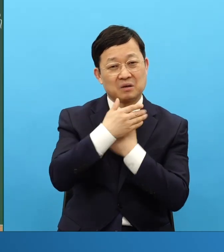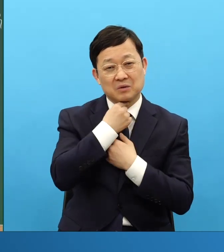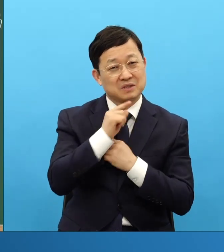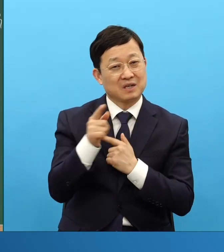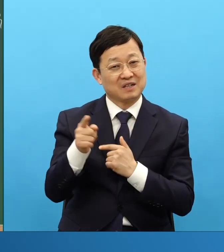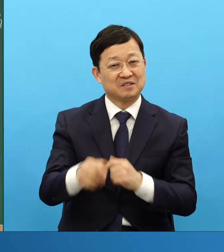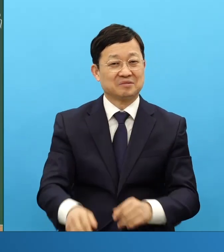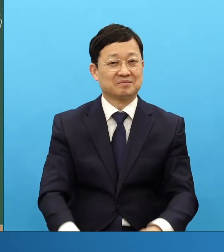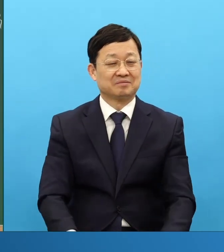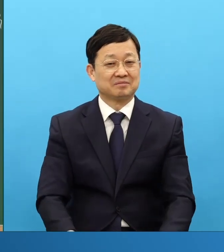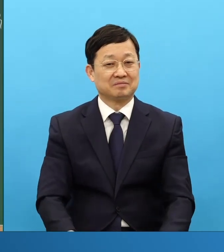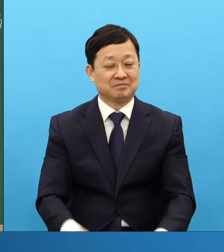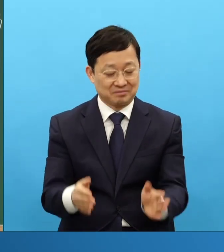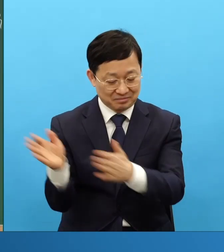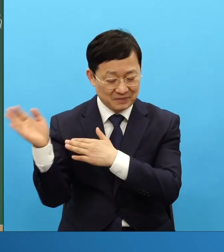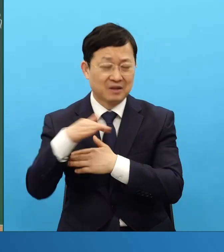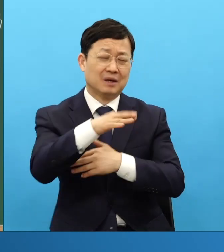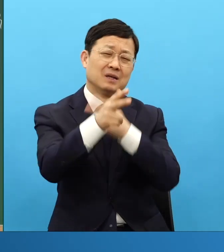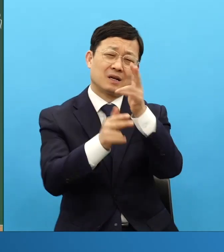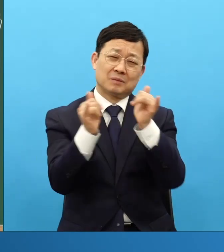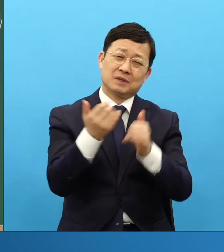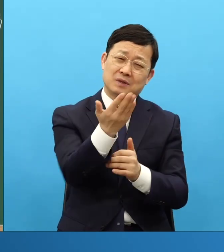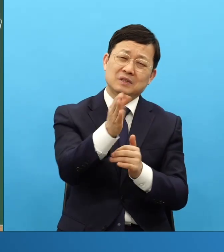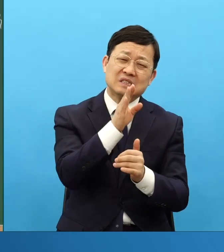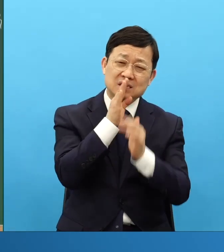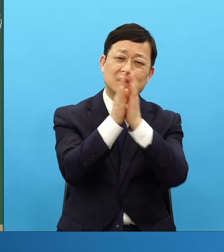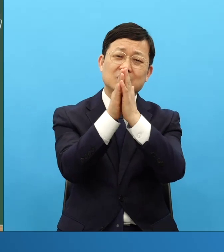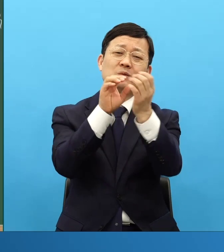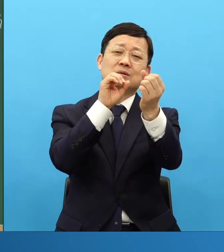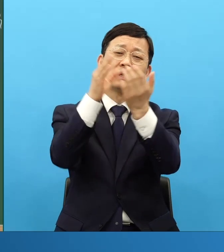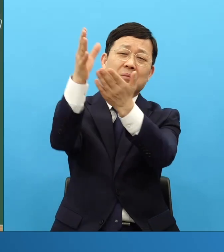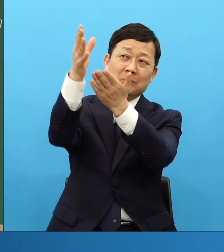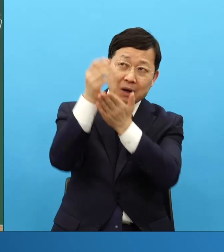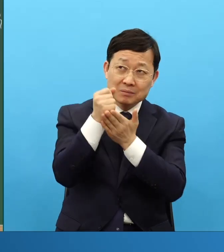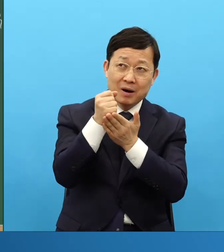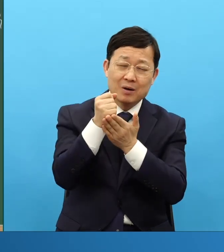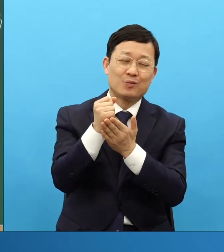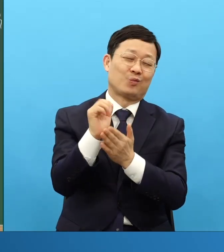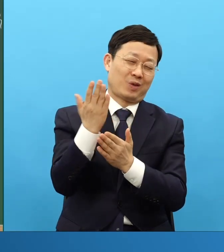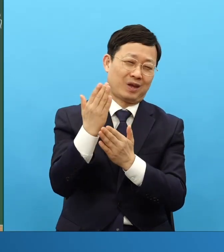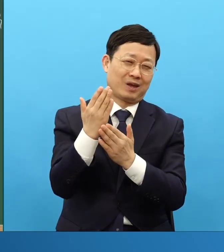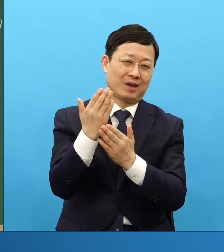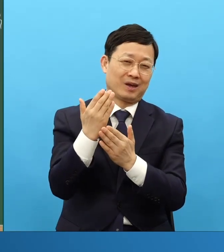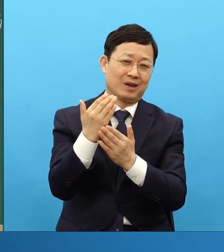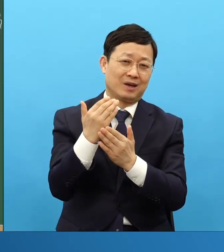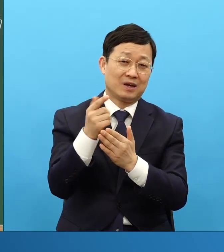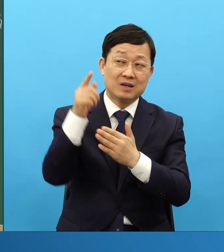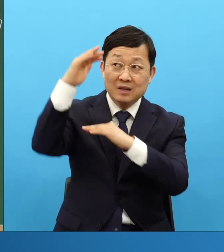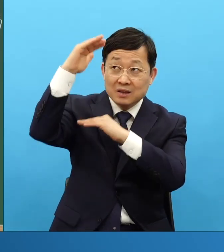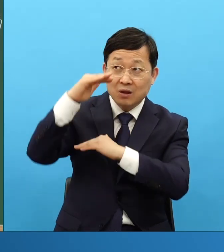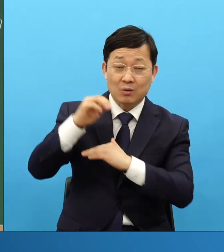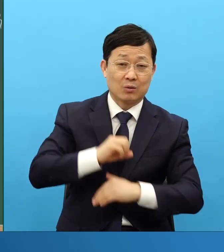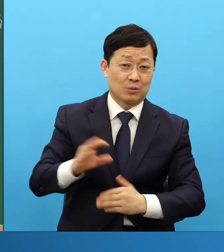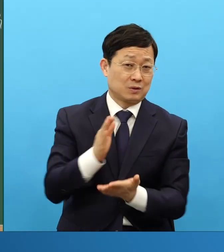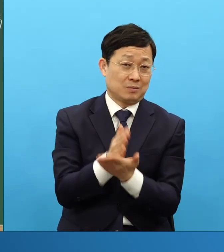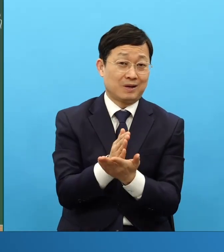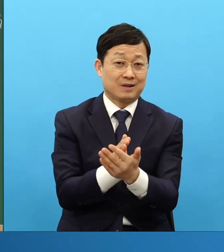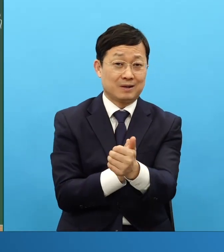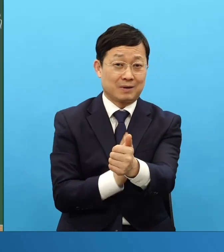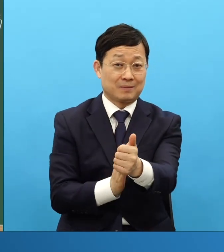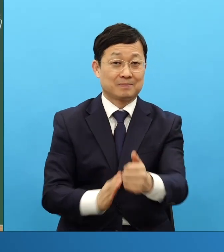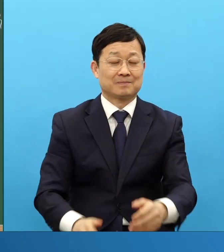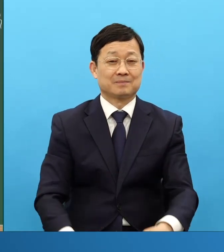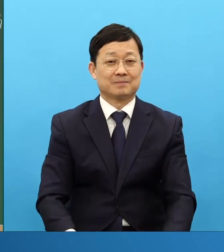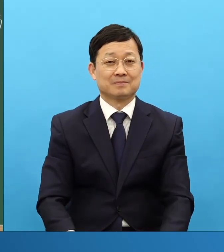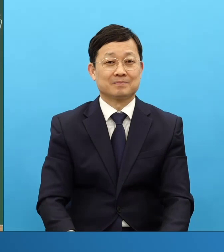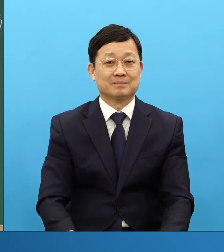결론은 산업인 여러분이 응답받으면 돼요. And so the conclusion is that all we 절대 need is for 놓치면 안 you 돼. business people to receive answers. Don't